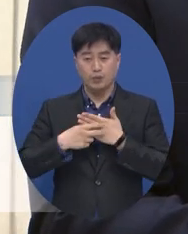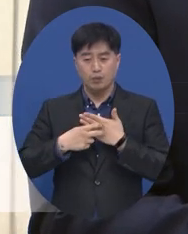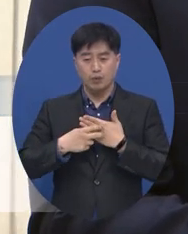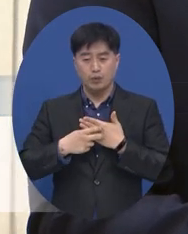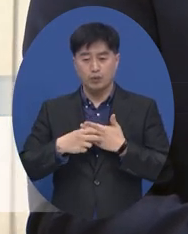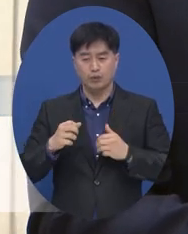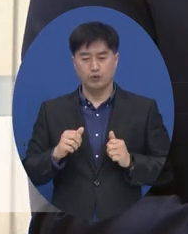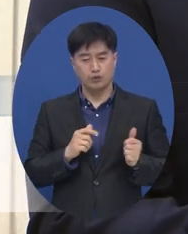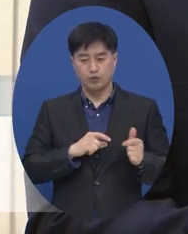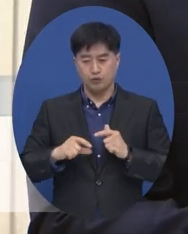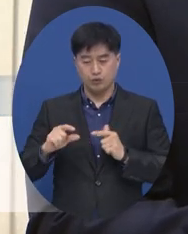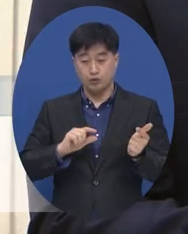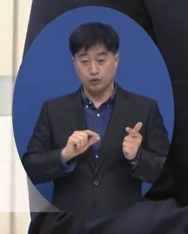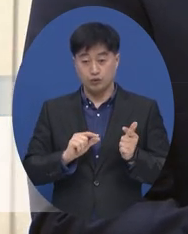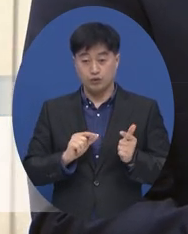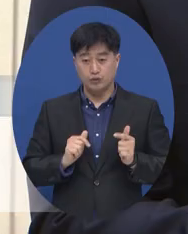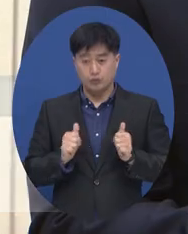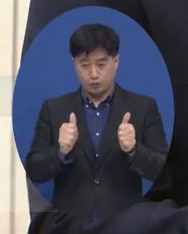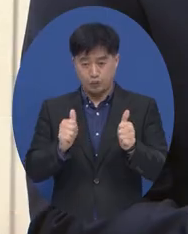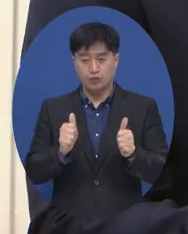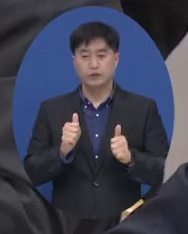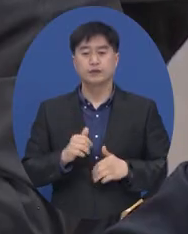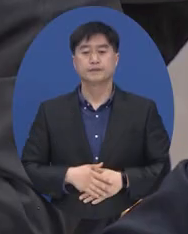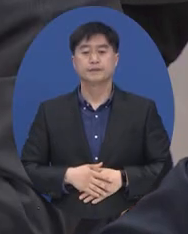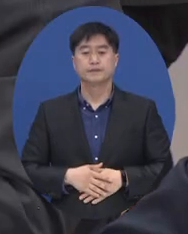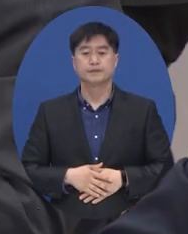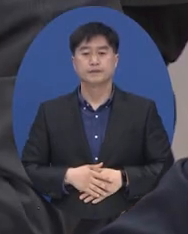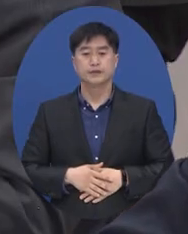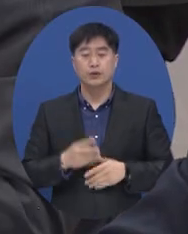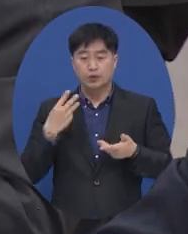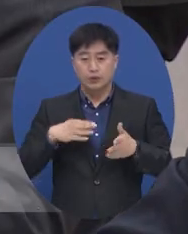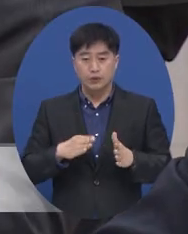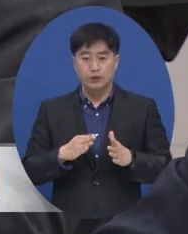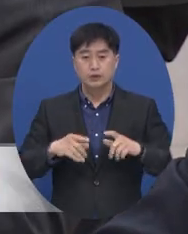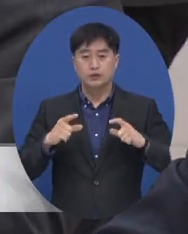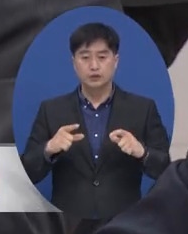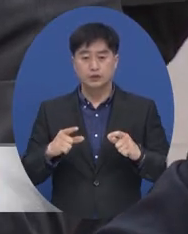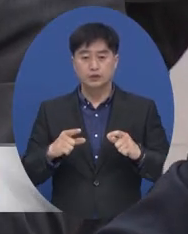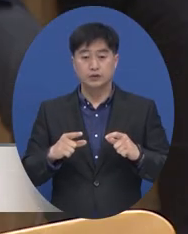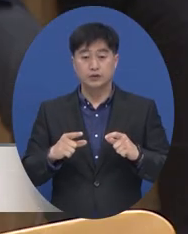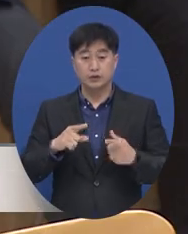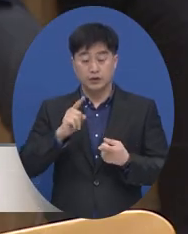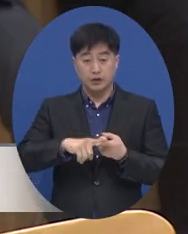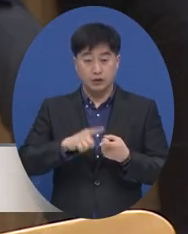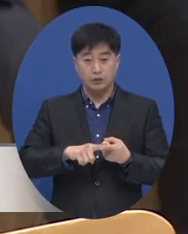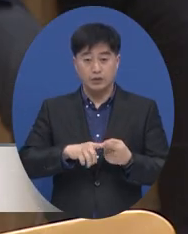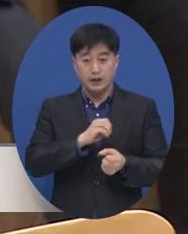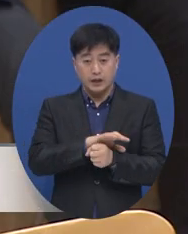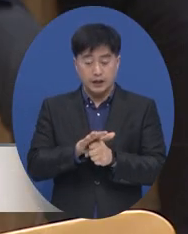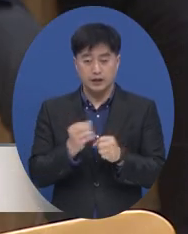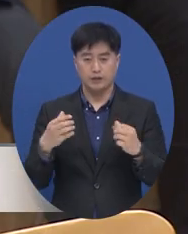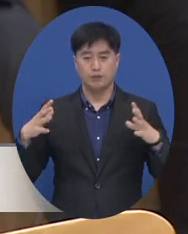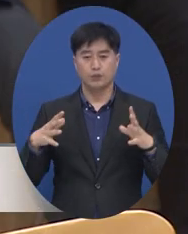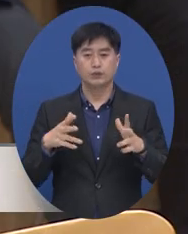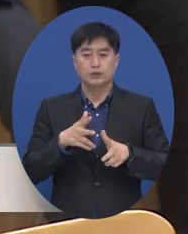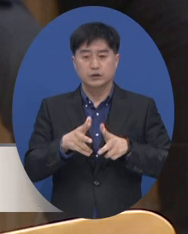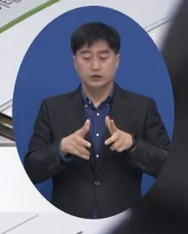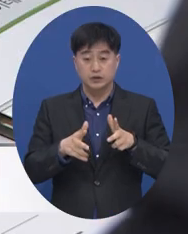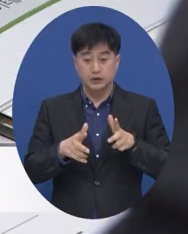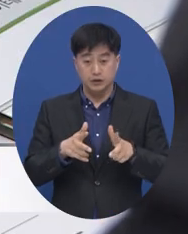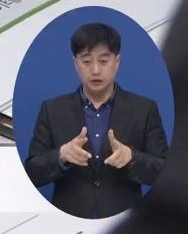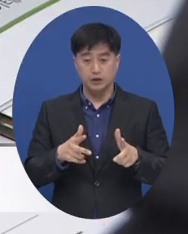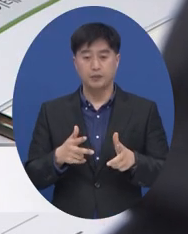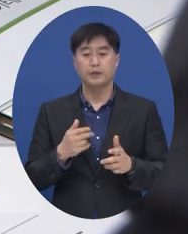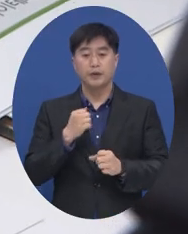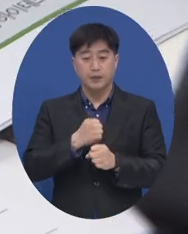되도록 병원을 비롯해서 여러 가지 노력을 하겠습니다. 경기도는 지역의 수요에 맞는 다양한 협력 사업이 개발되고, 각